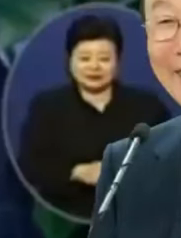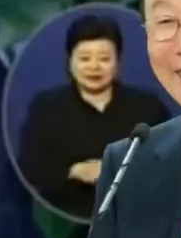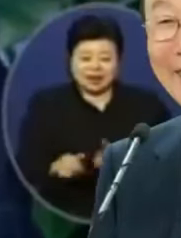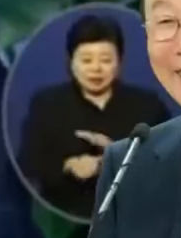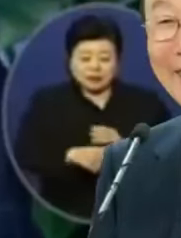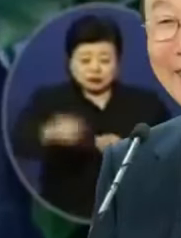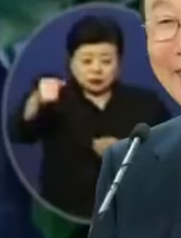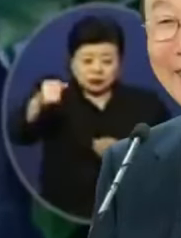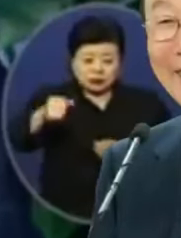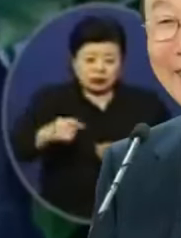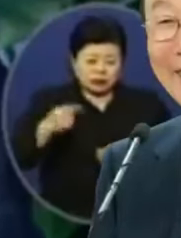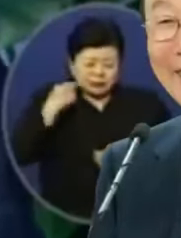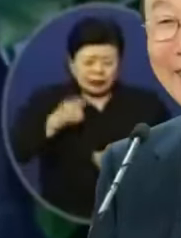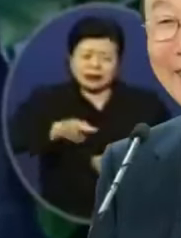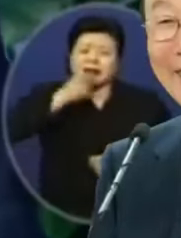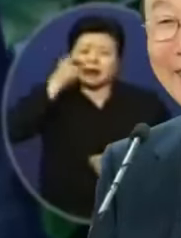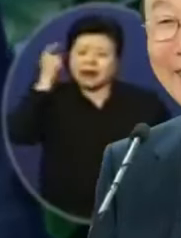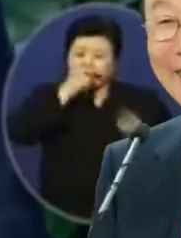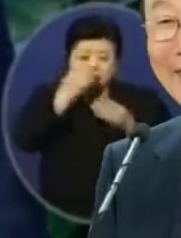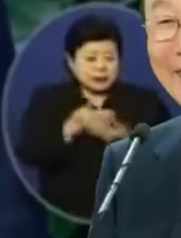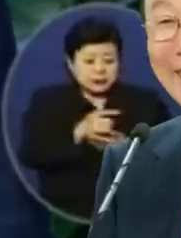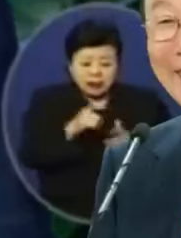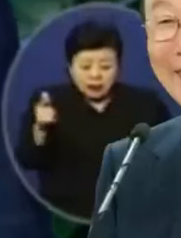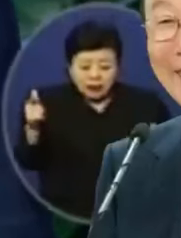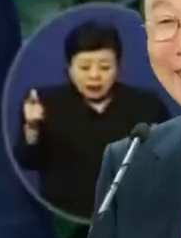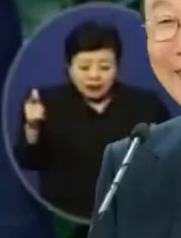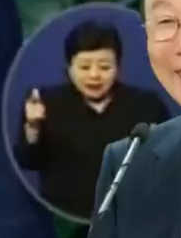뱀을 집으며 무슨 독을 마실 자도 해를 낳지 아니하며